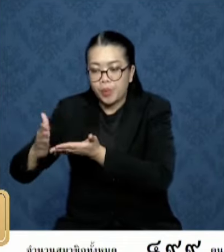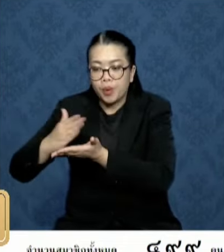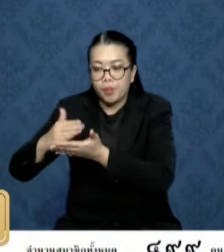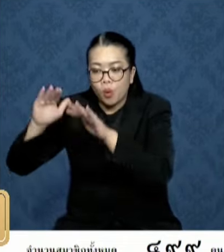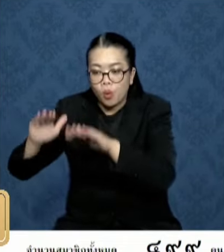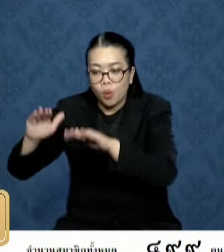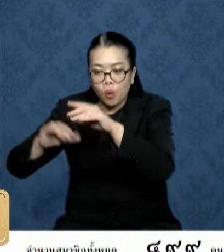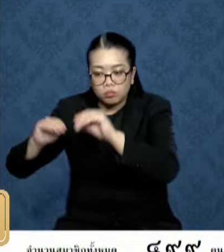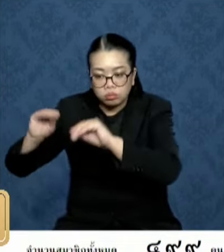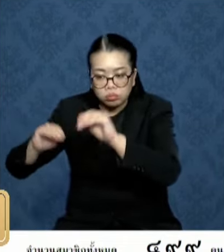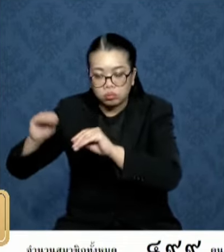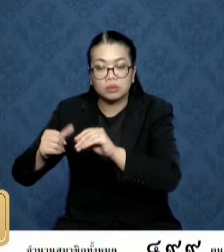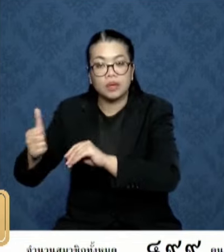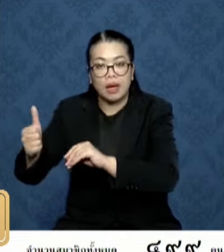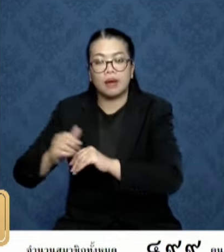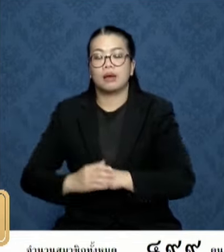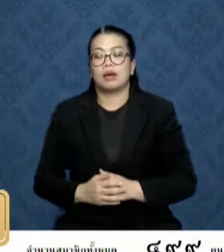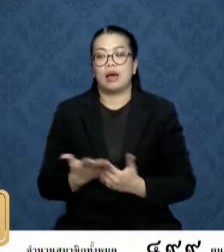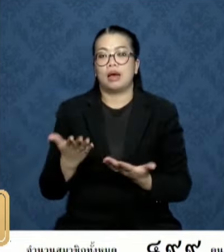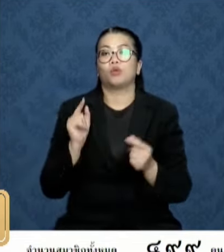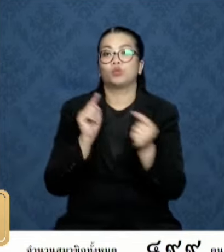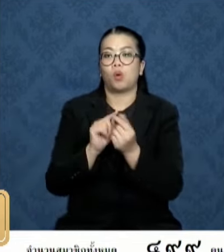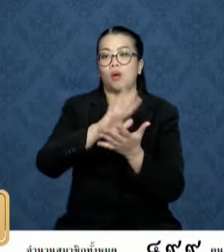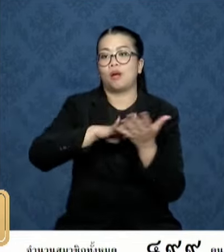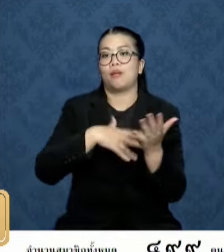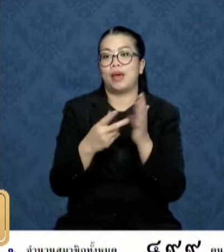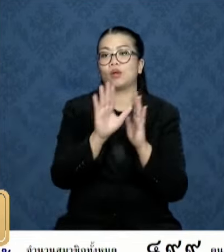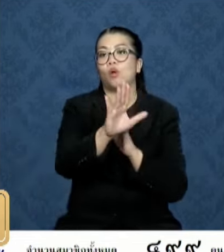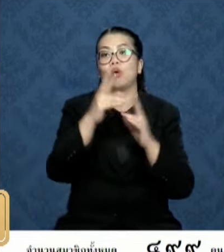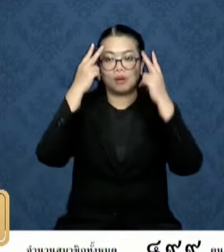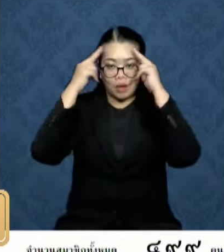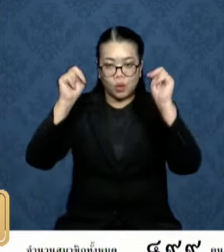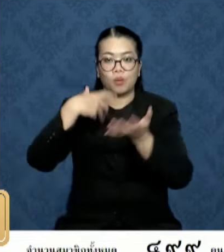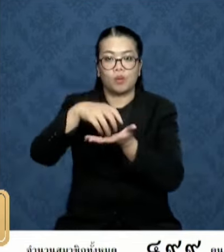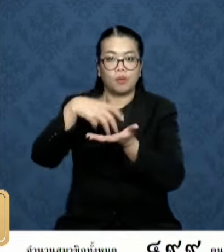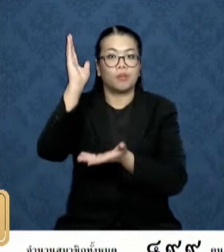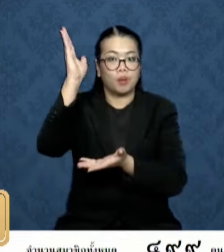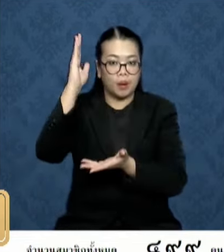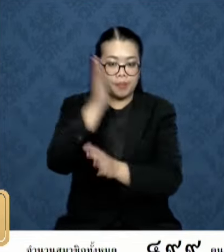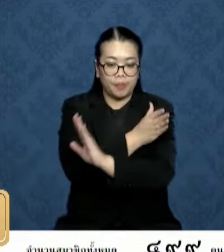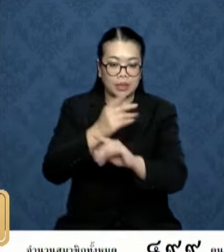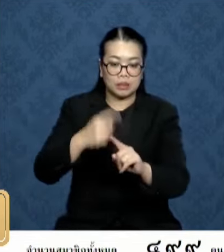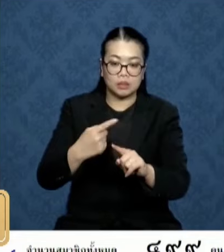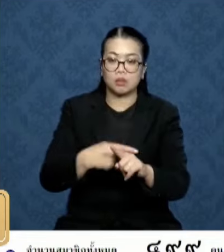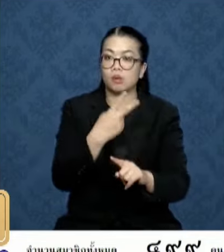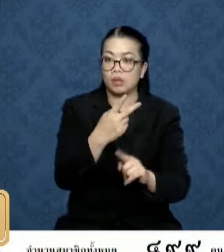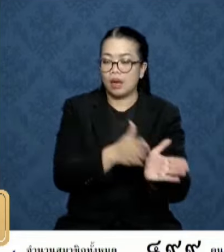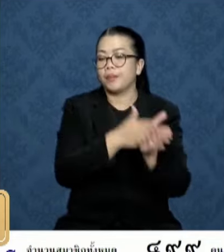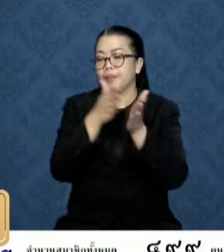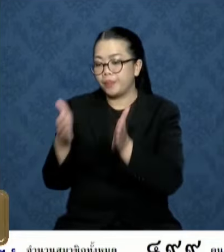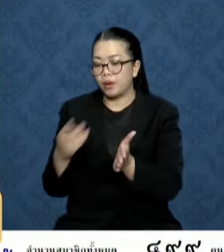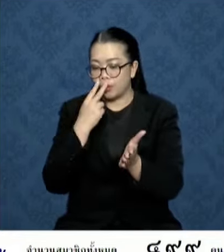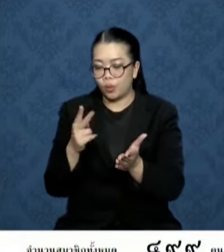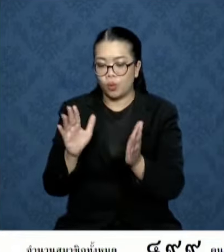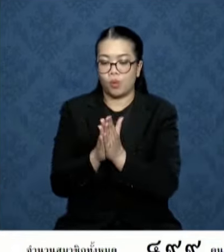ซึ่งทั้ง 3 เป้าหมายนก็ตรงกับนโยบายทรฐบาได้ประกาศไว้ในช่วง 2.3 เดีนทผ่านมาครับแต่พอไปดูในเอกส